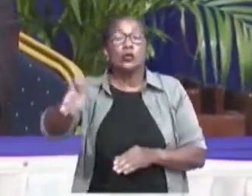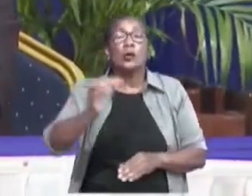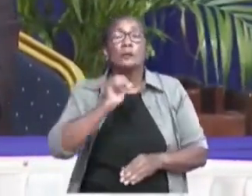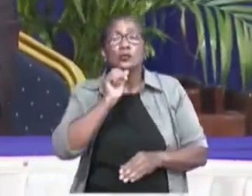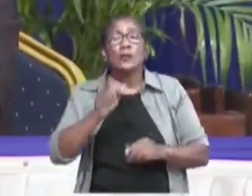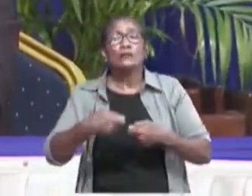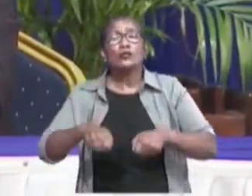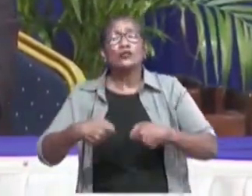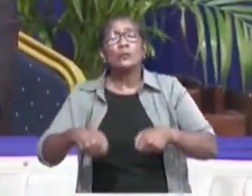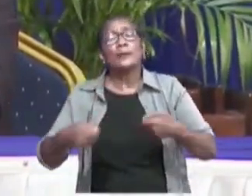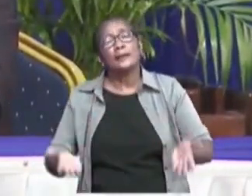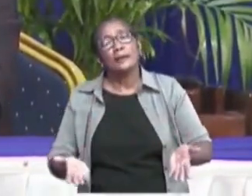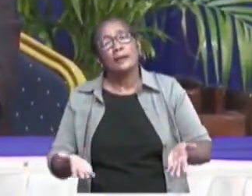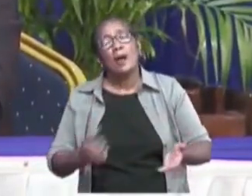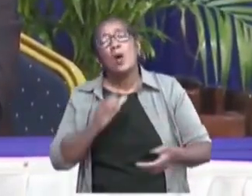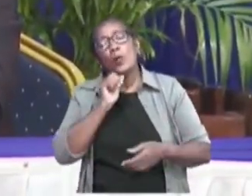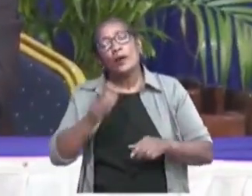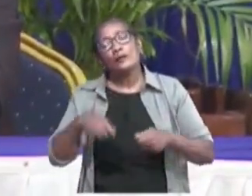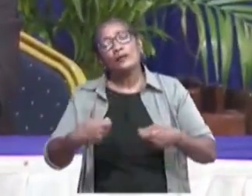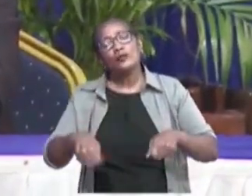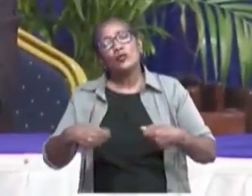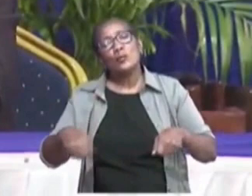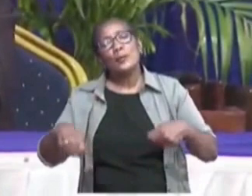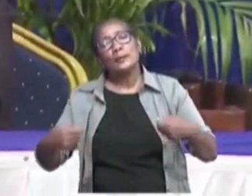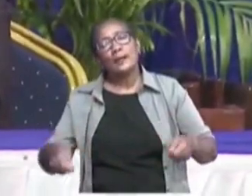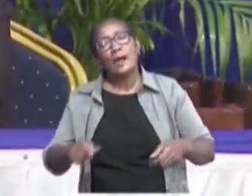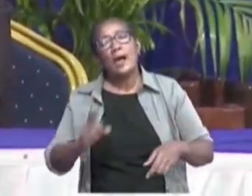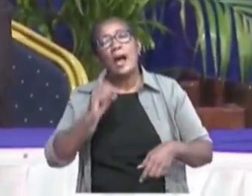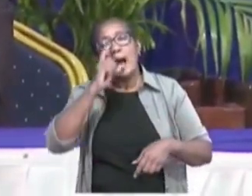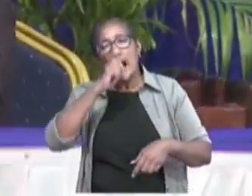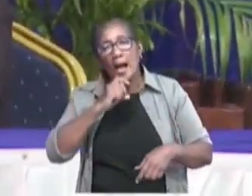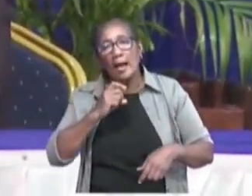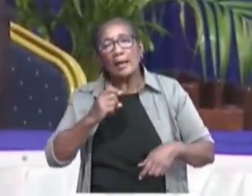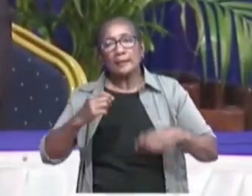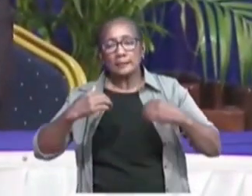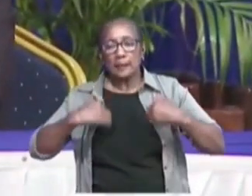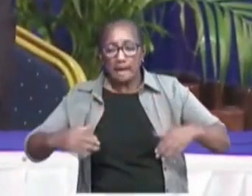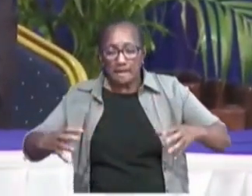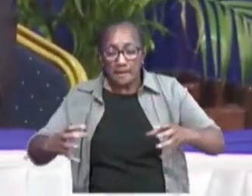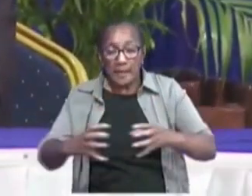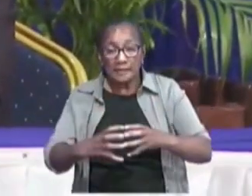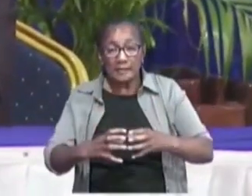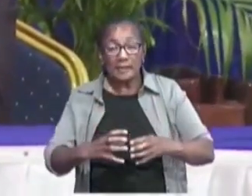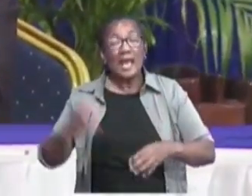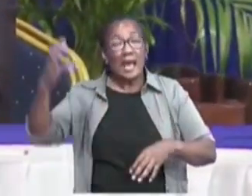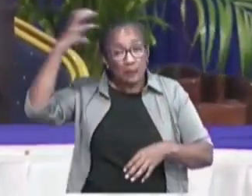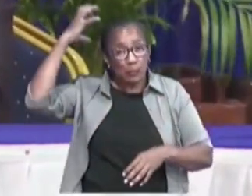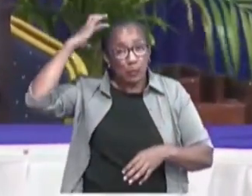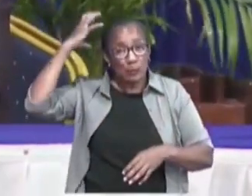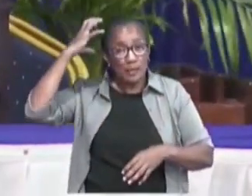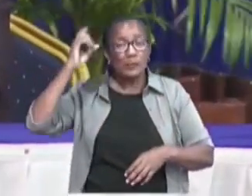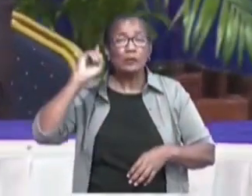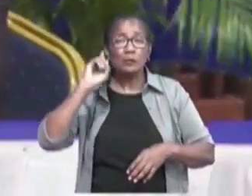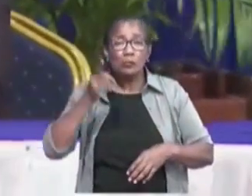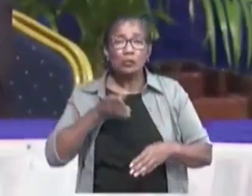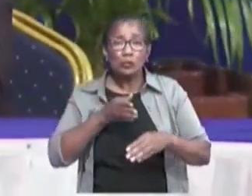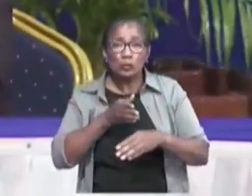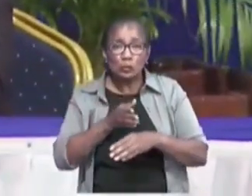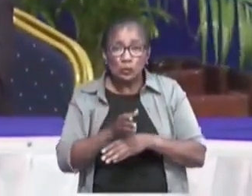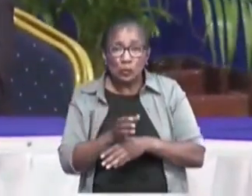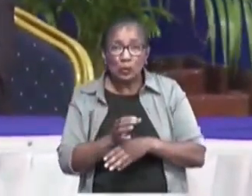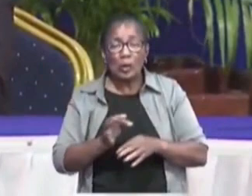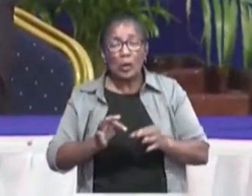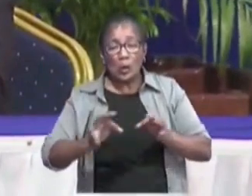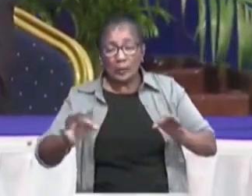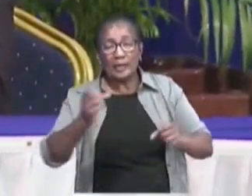dan? Wat versoepel je als je mensen toch bij elkaar moet krijgen en er is risico? Dan gaan we meer online dingen moeten doen. We